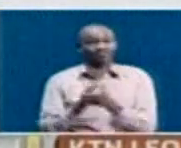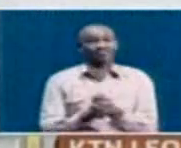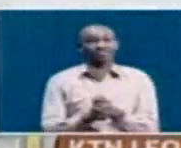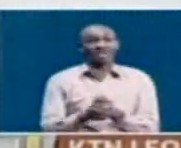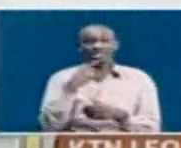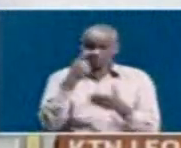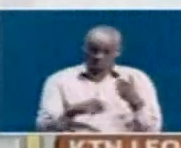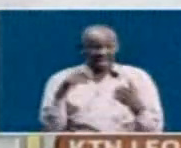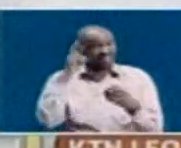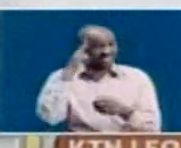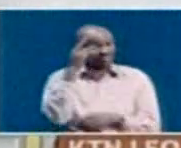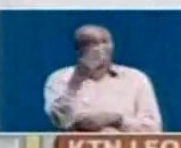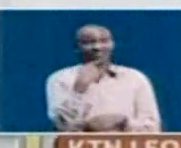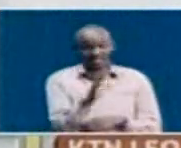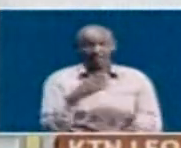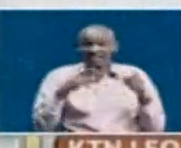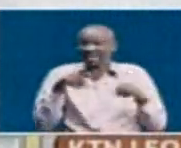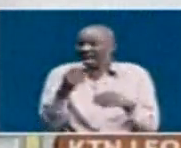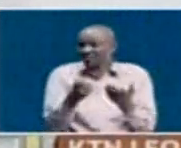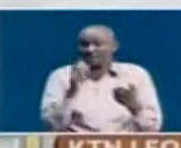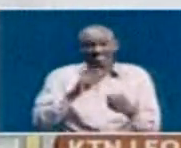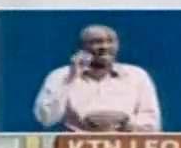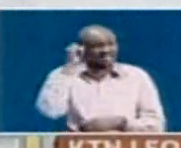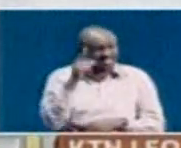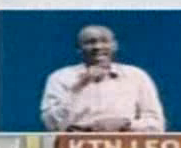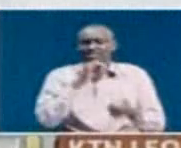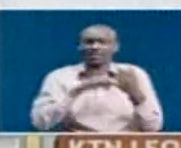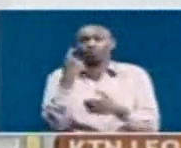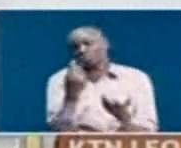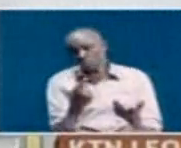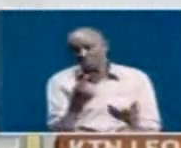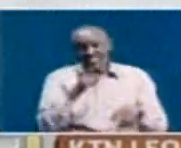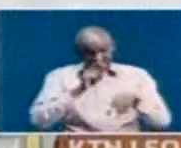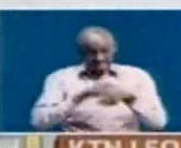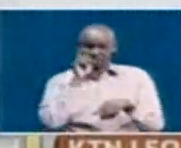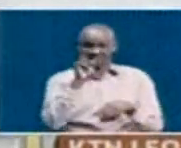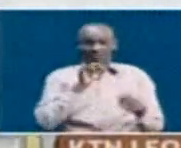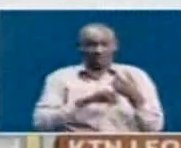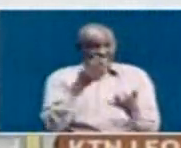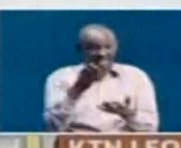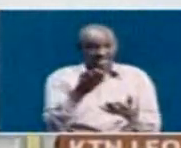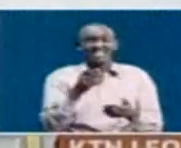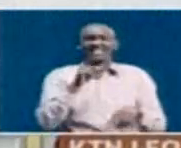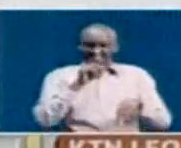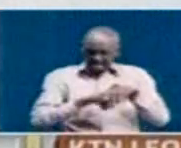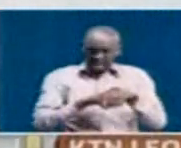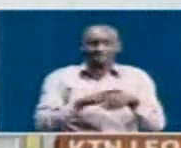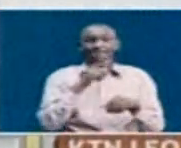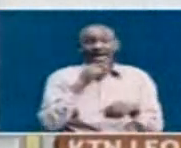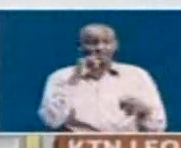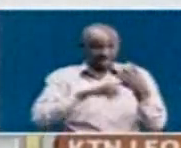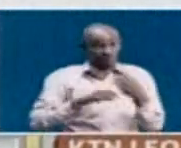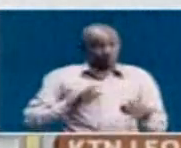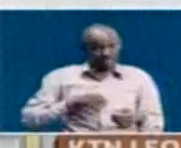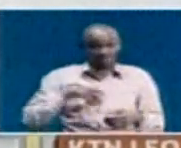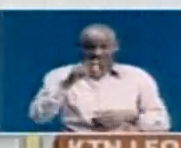nazitaja, lakini kuna zingine pia kule kutaka kuelewa mwanaume ni nani na jinsi gani mwanaume anapomtazama mke wake. Hivi mwanaume anapomuoa mke, yeye